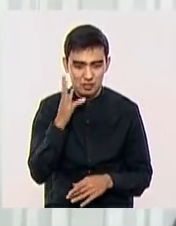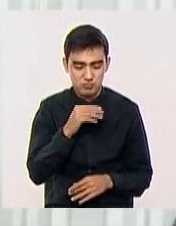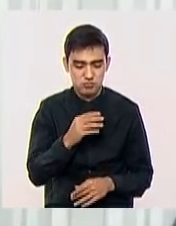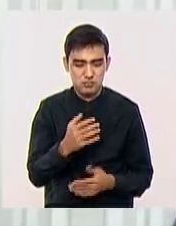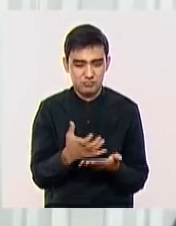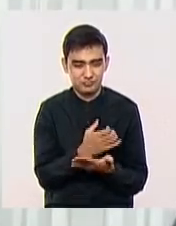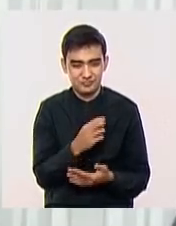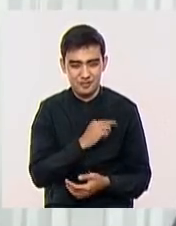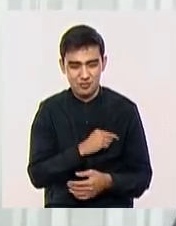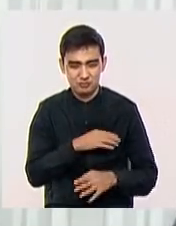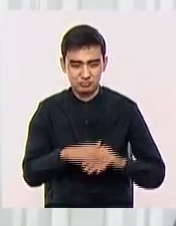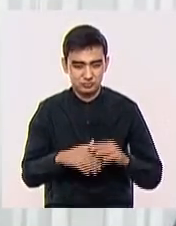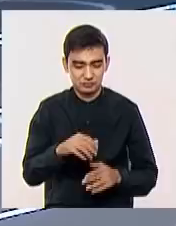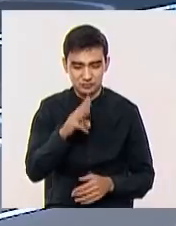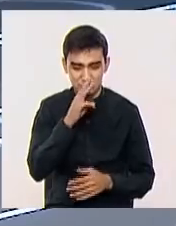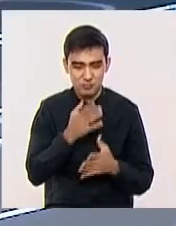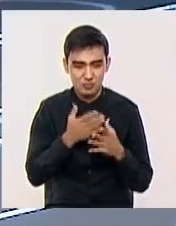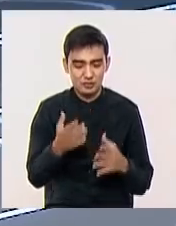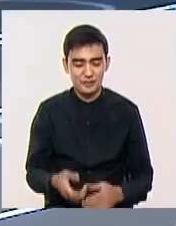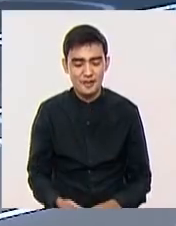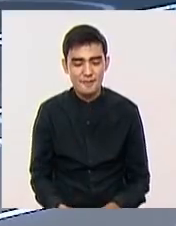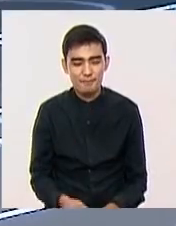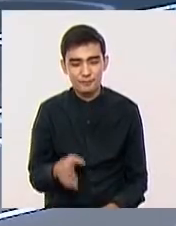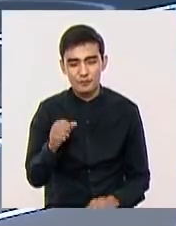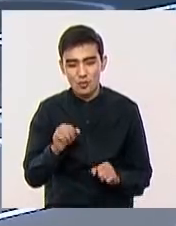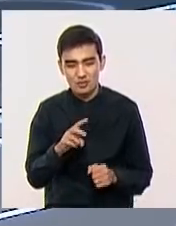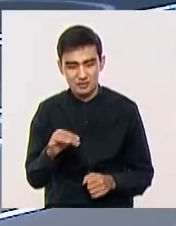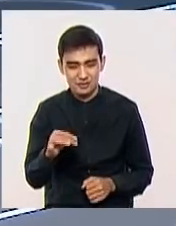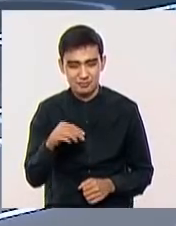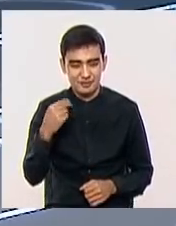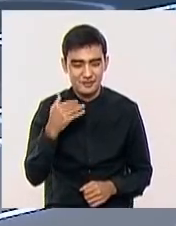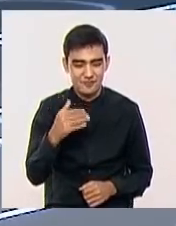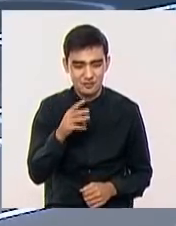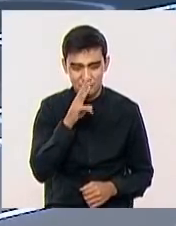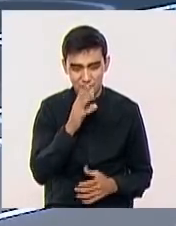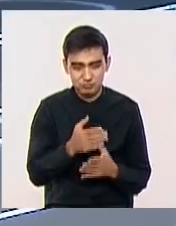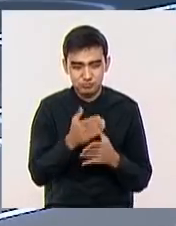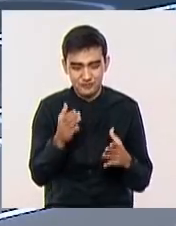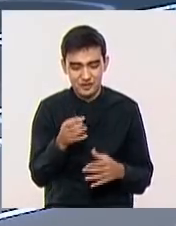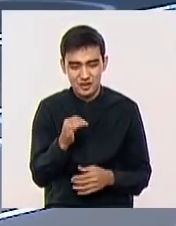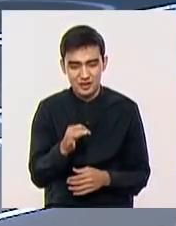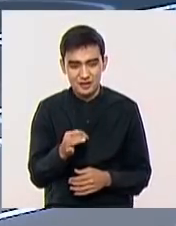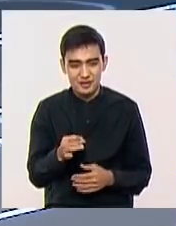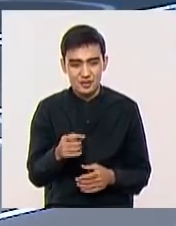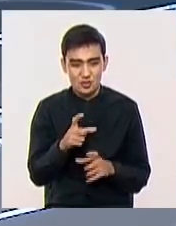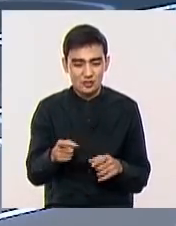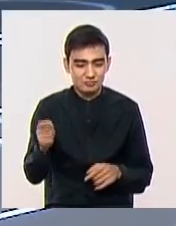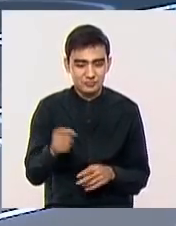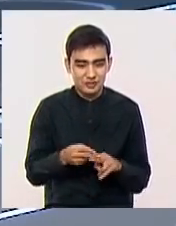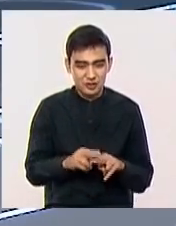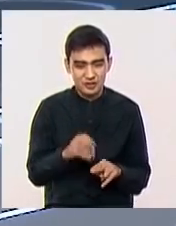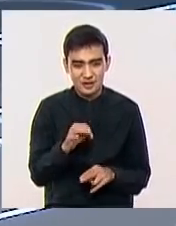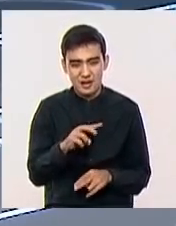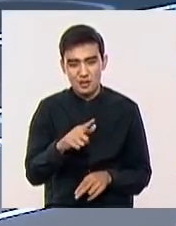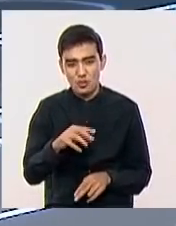найти достаточно высокий доход. Может ли инициатива президента о повышении заработных плат наемным сотрудникам и введение